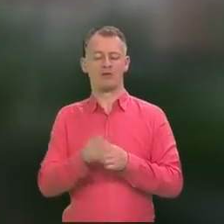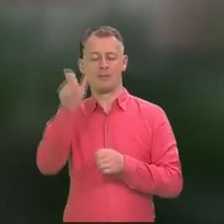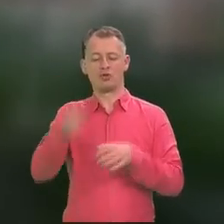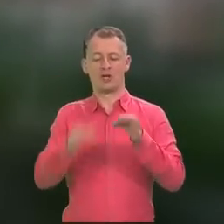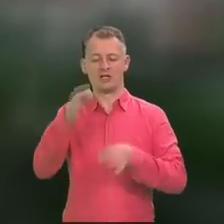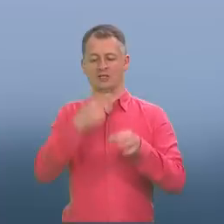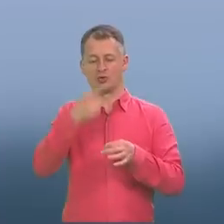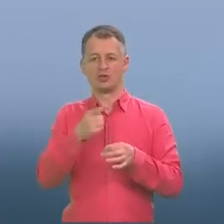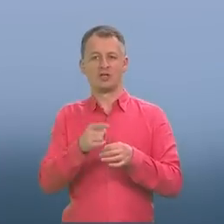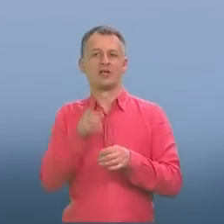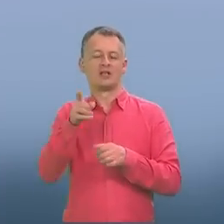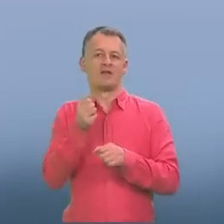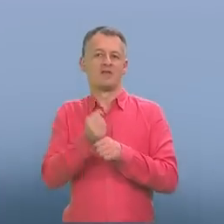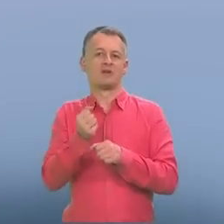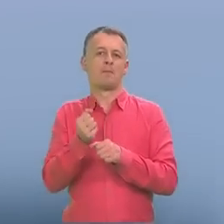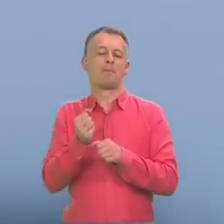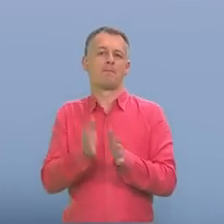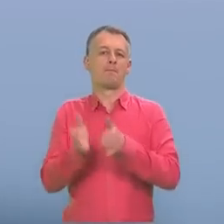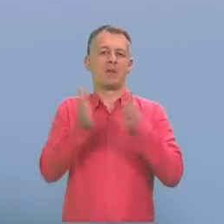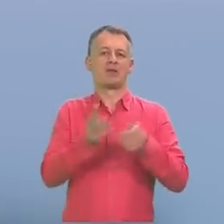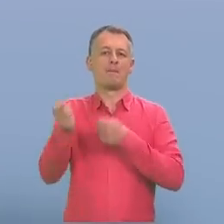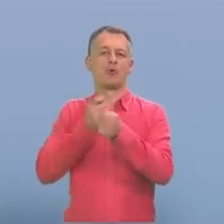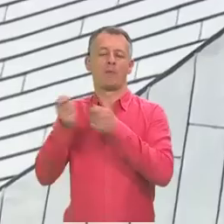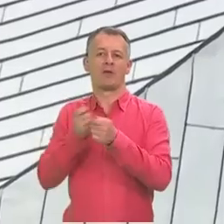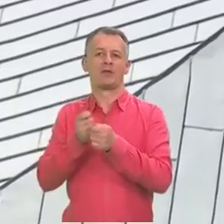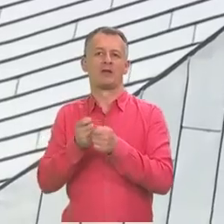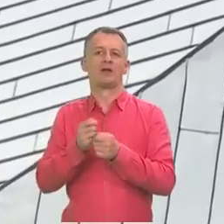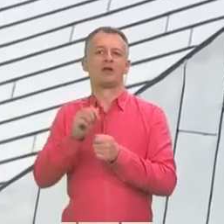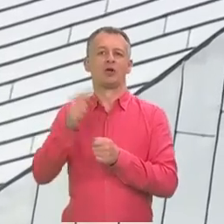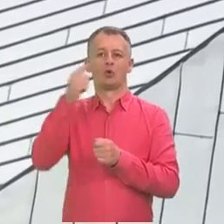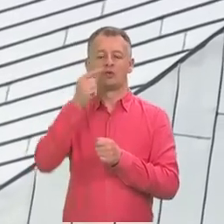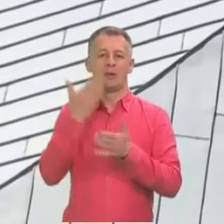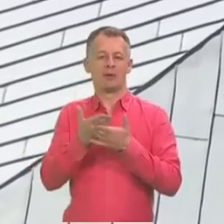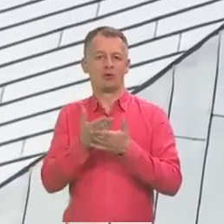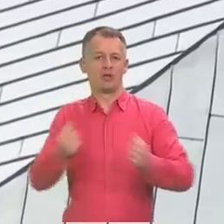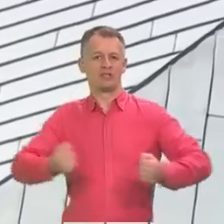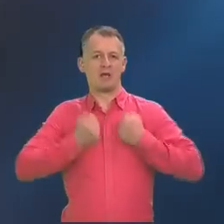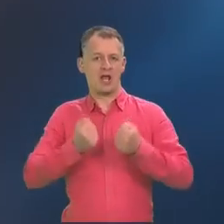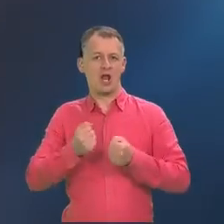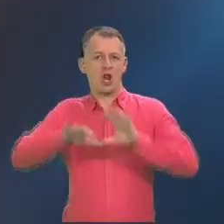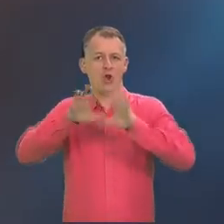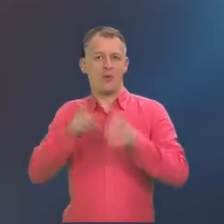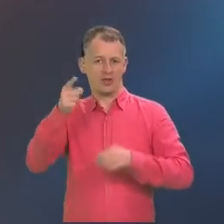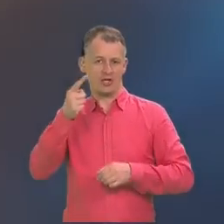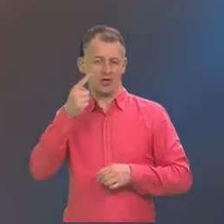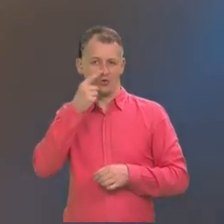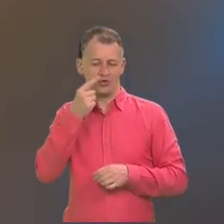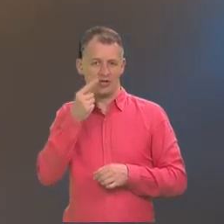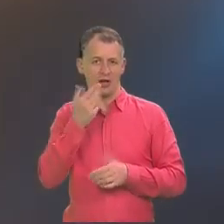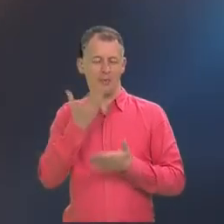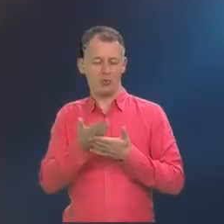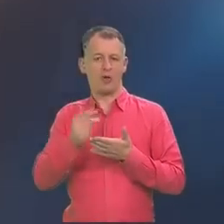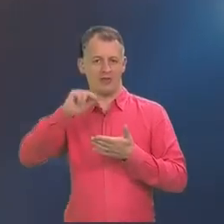parte din propaganda prin care Kremlinul încearcă să sperie populația pentru a o determina să sprijine invazia din Ucraina.